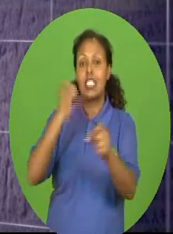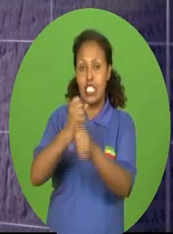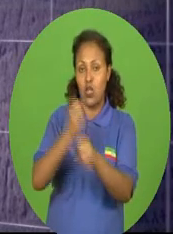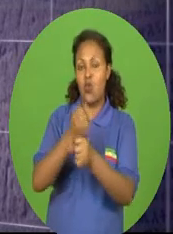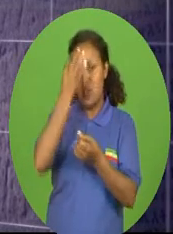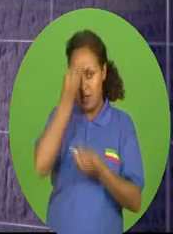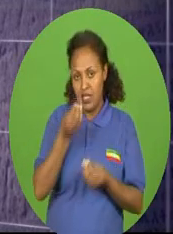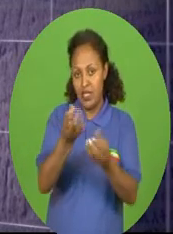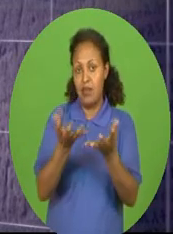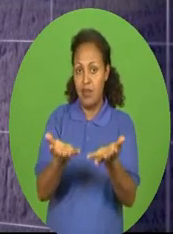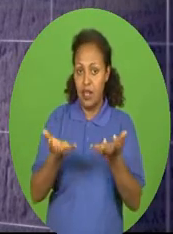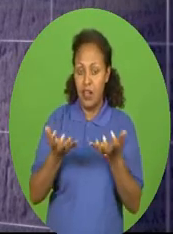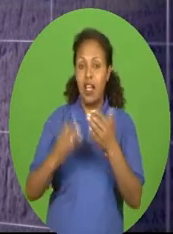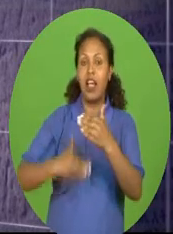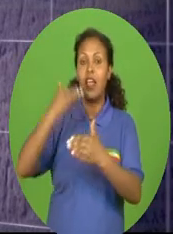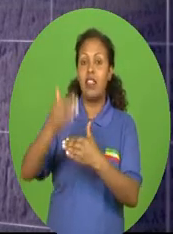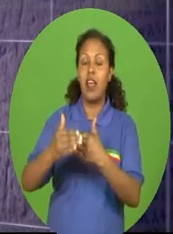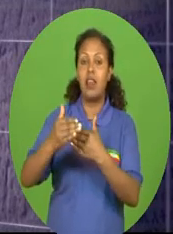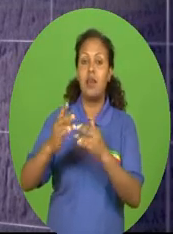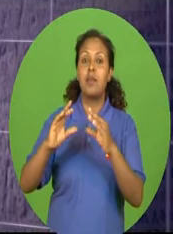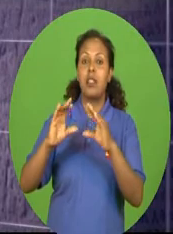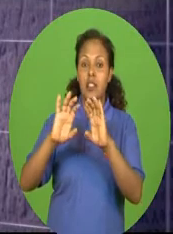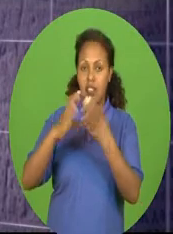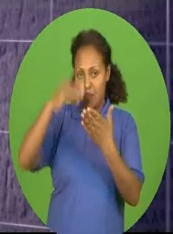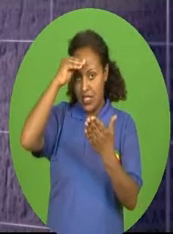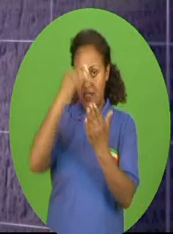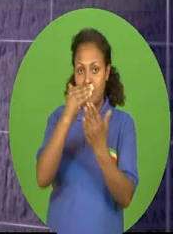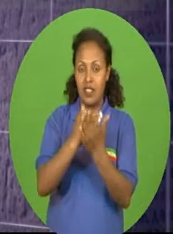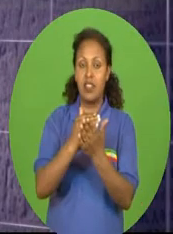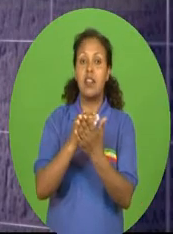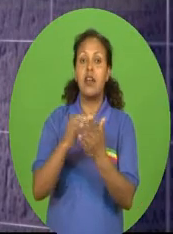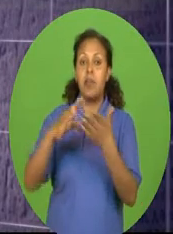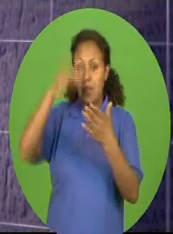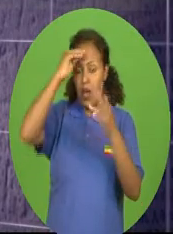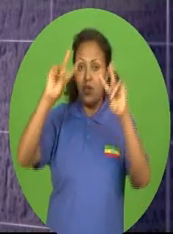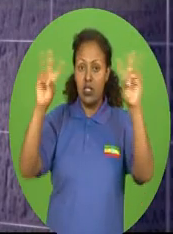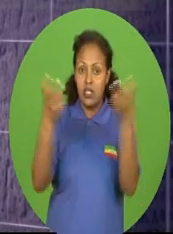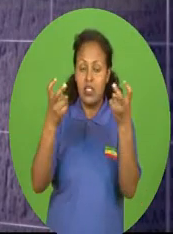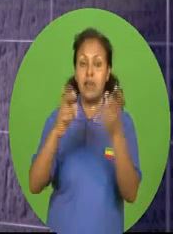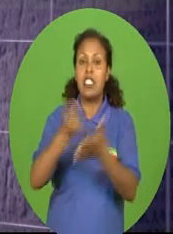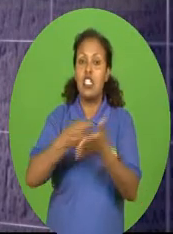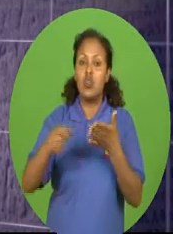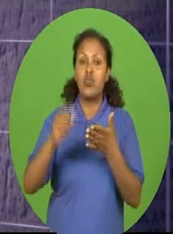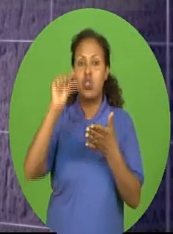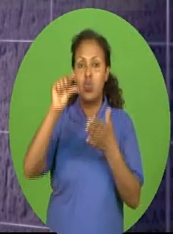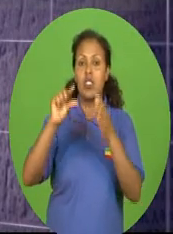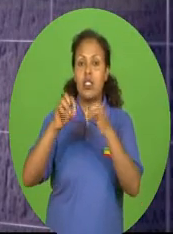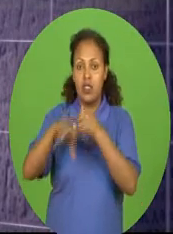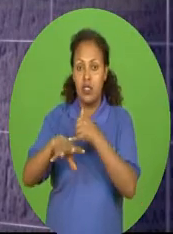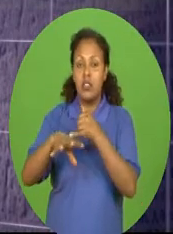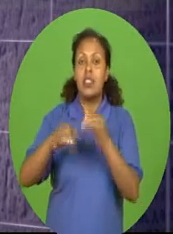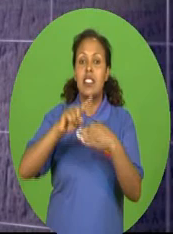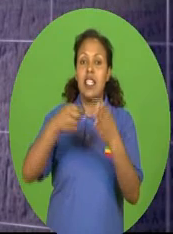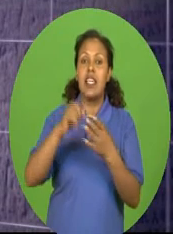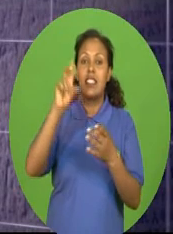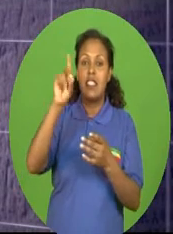እንድትሰሩ ለማሳሰብ ወዳለሁ። በቀጣዩ ክፍለ ጊዜ ስንገናኝ የምትማሩበት ርዕሰ ጉዳይ በስነ ጽሑፍ ንዑስ